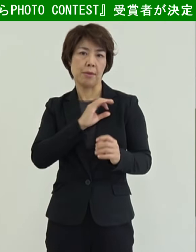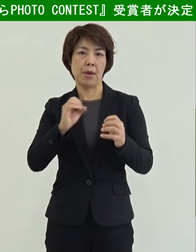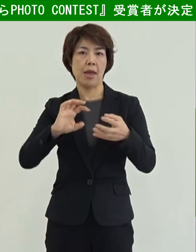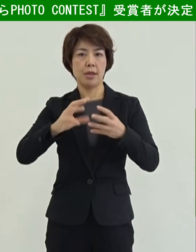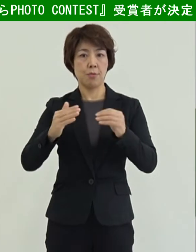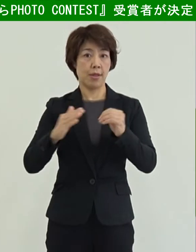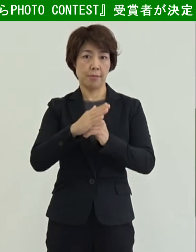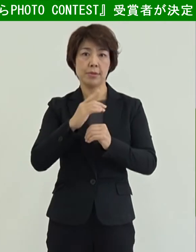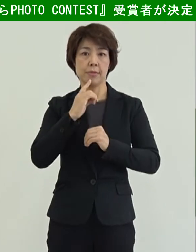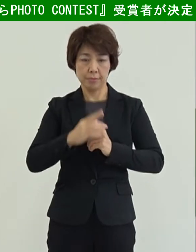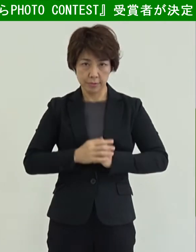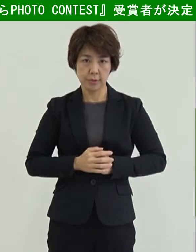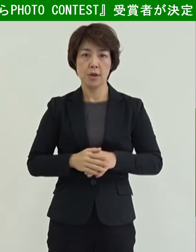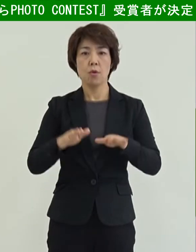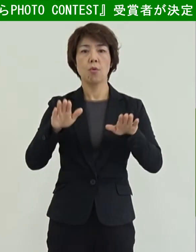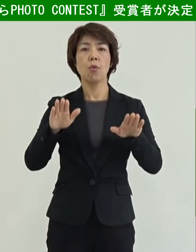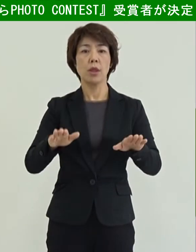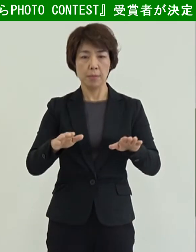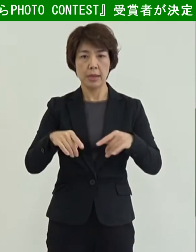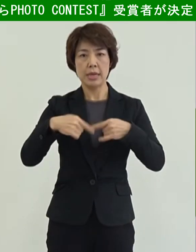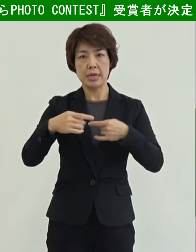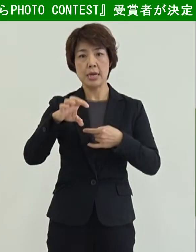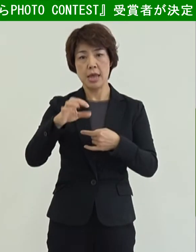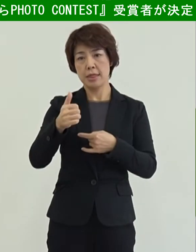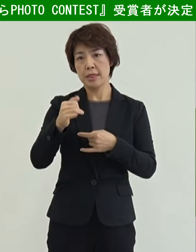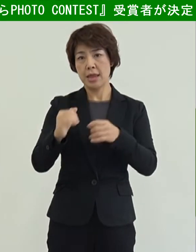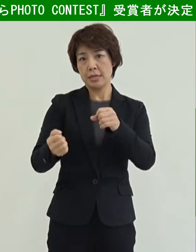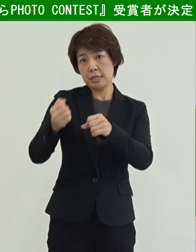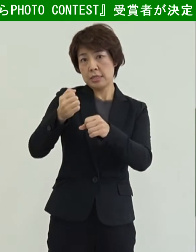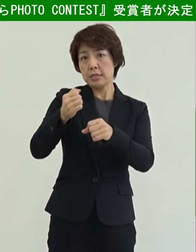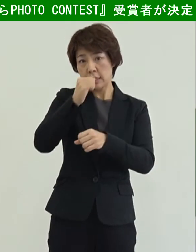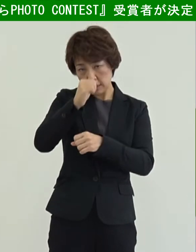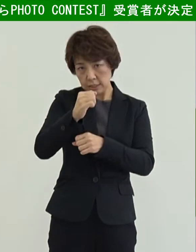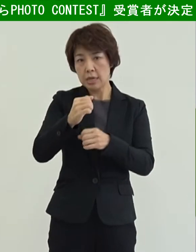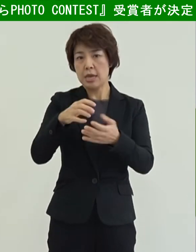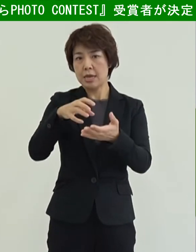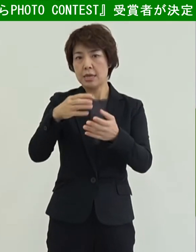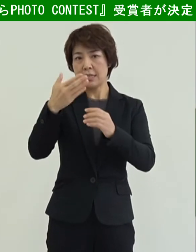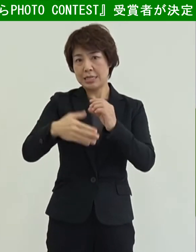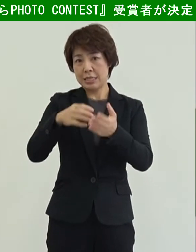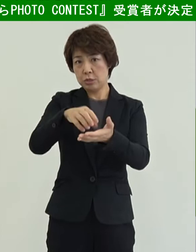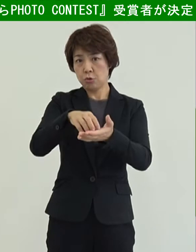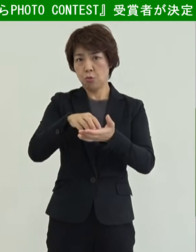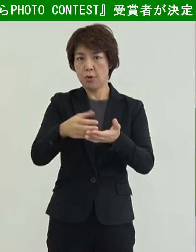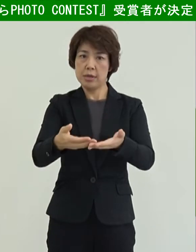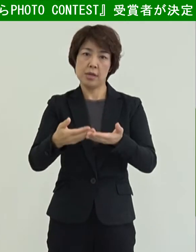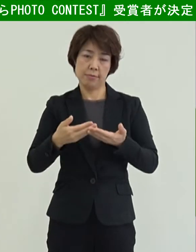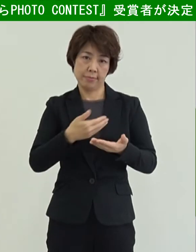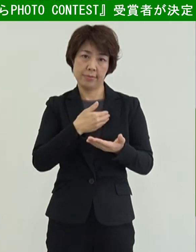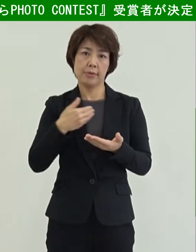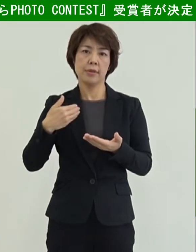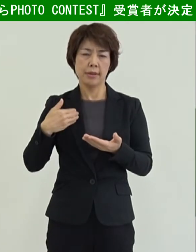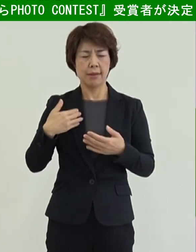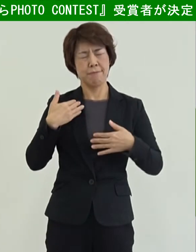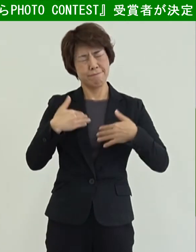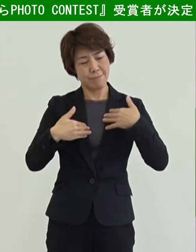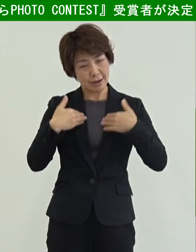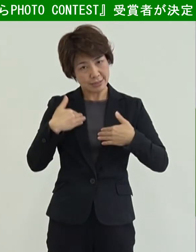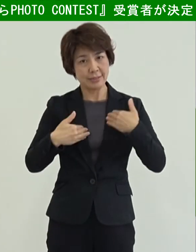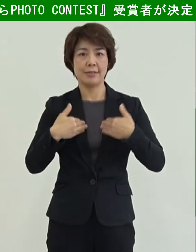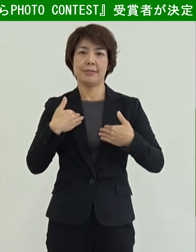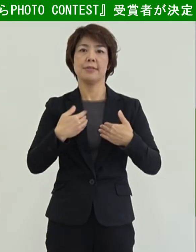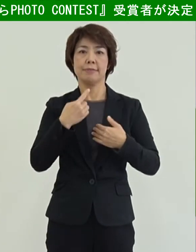ますえっとこの度ですねこの入り a 隊基地記念写真賞をいただくことができまして大変光栄で嬉しく